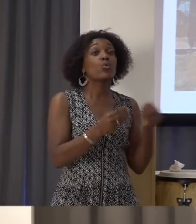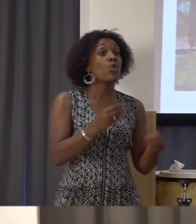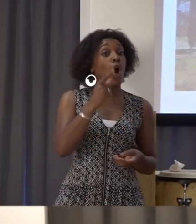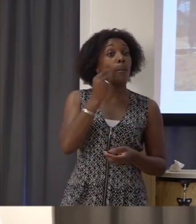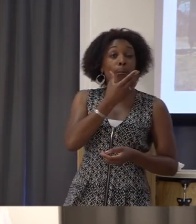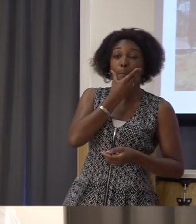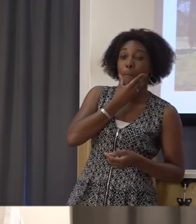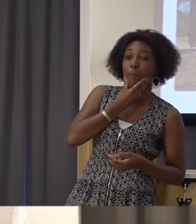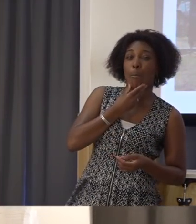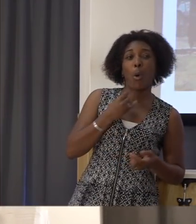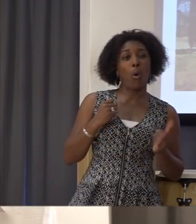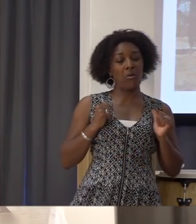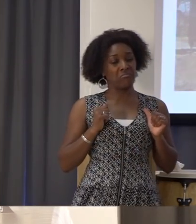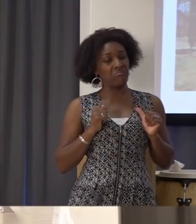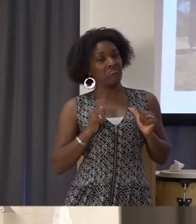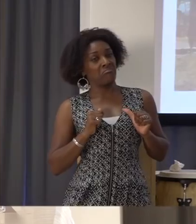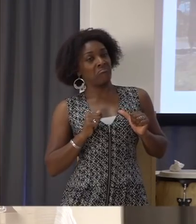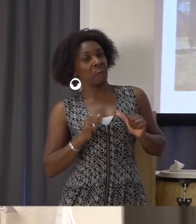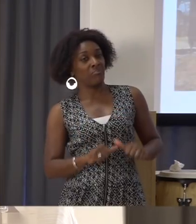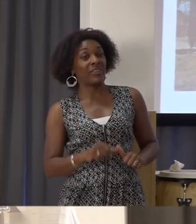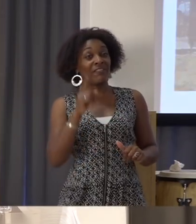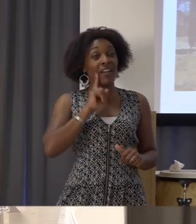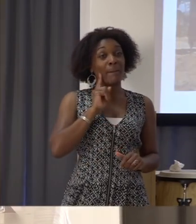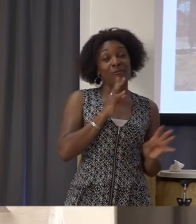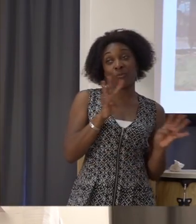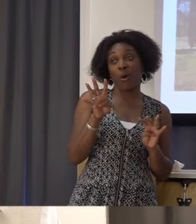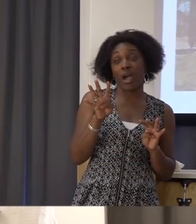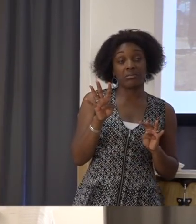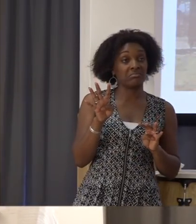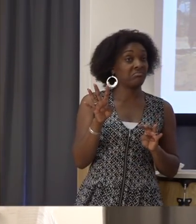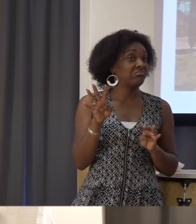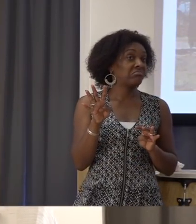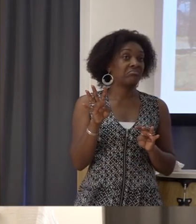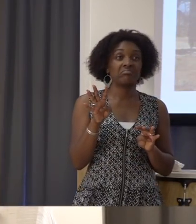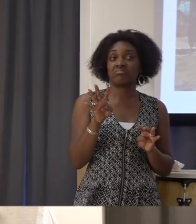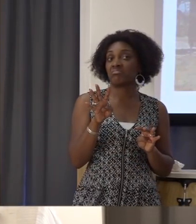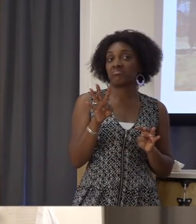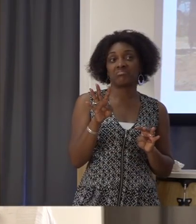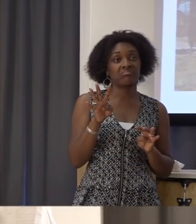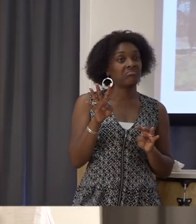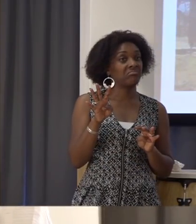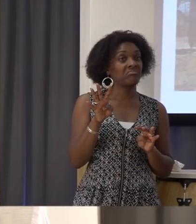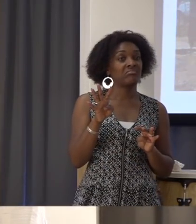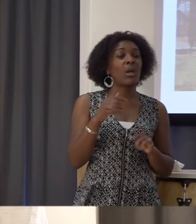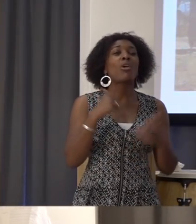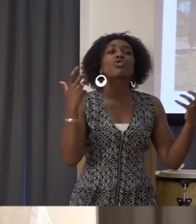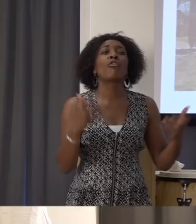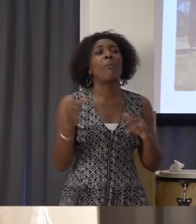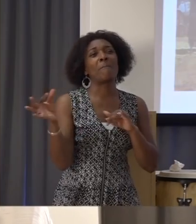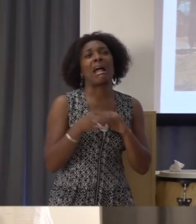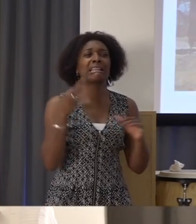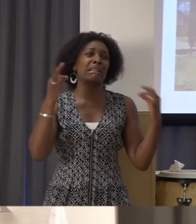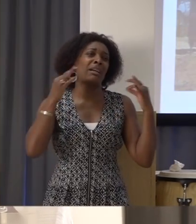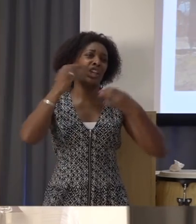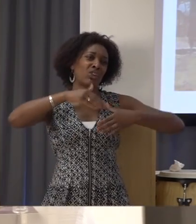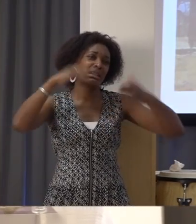élégant, quand les filles te voient, qu'est-ce qu'ils voient? On est là, dit, ah oui, je veux me marier, oui, mais le